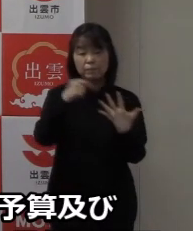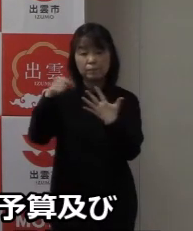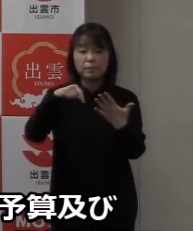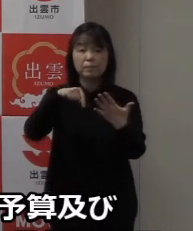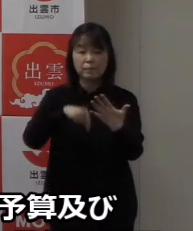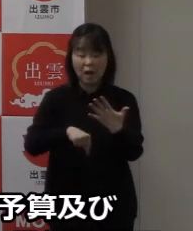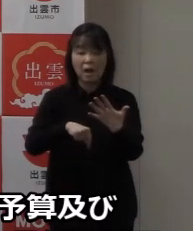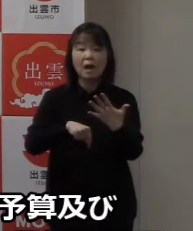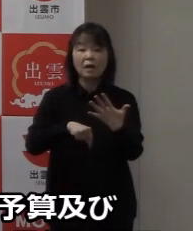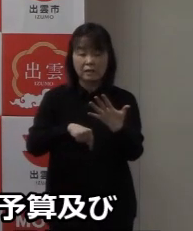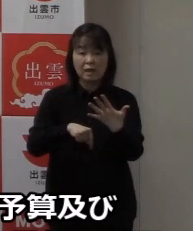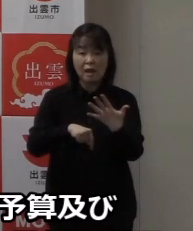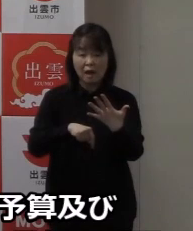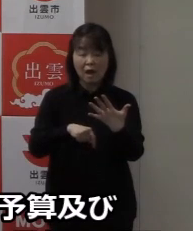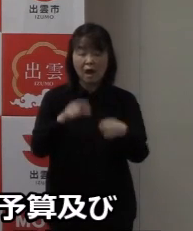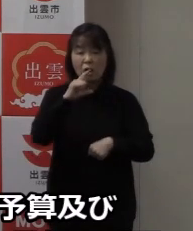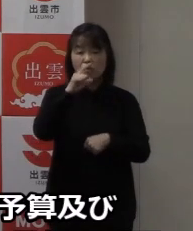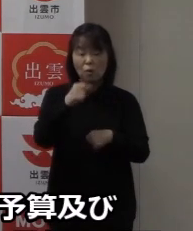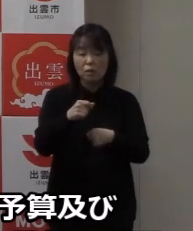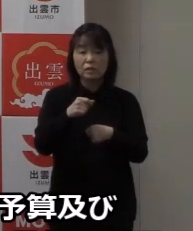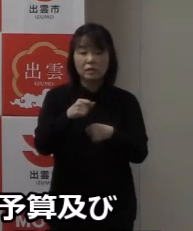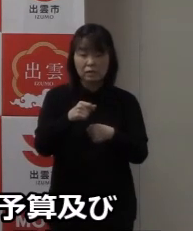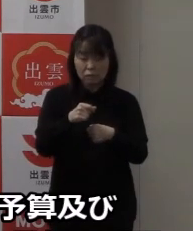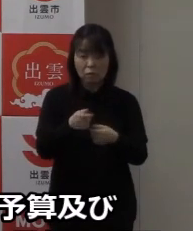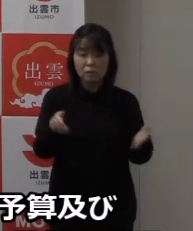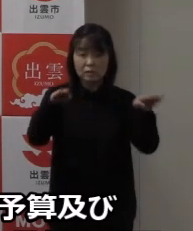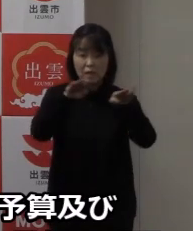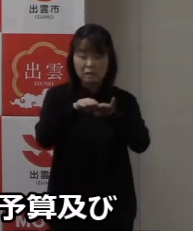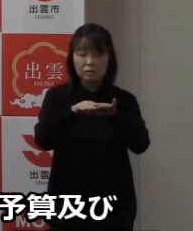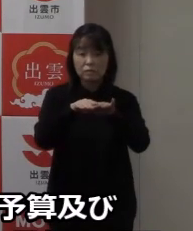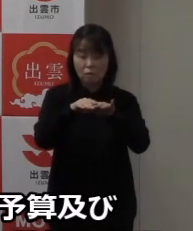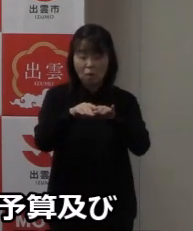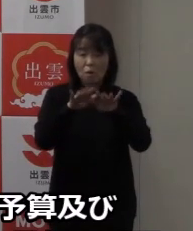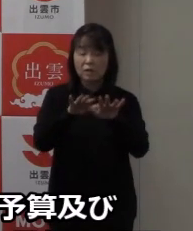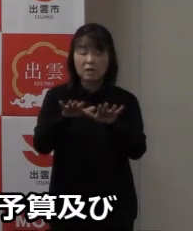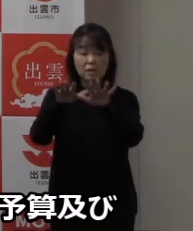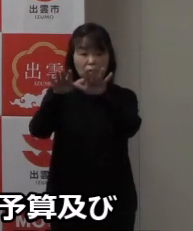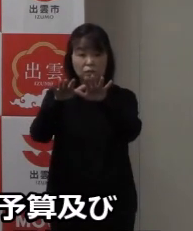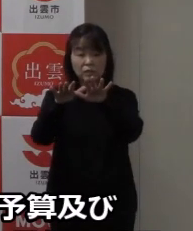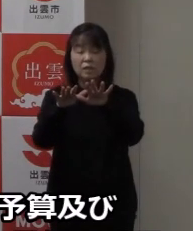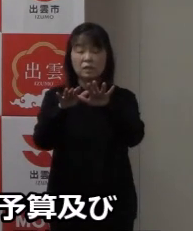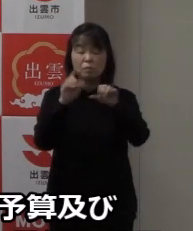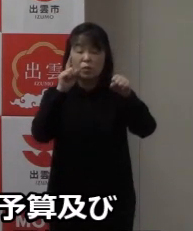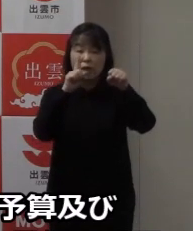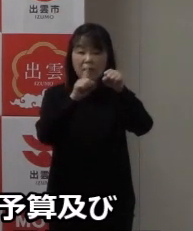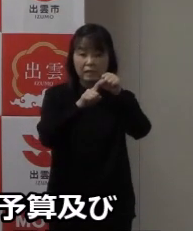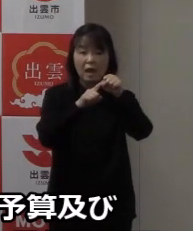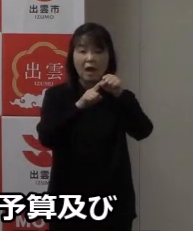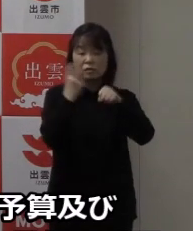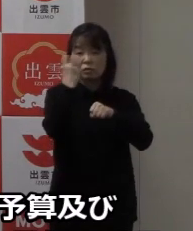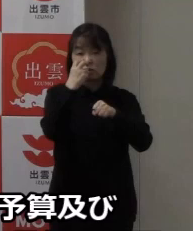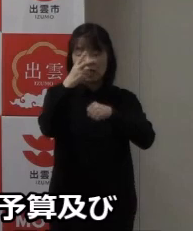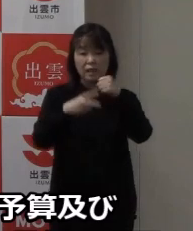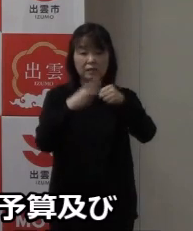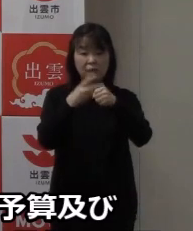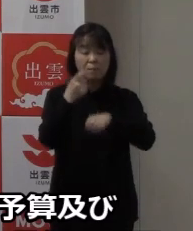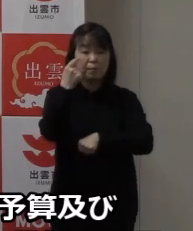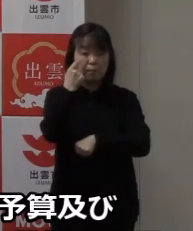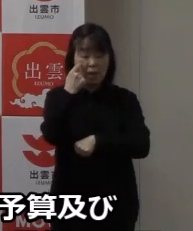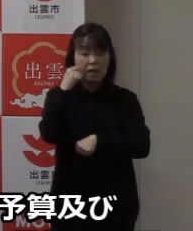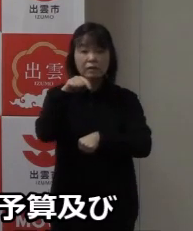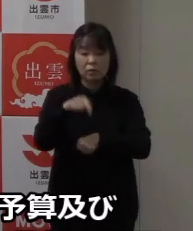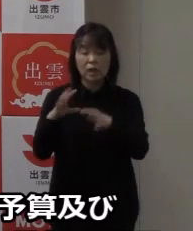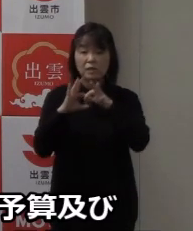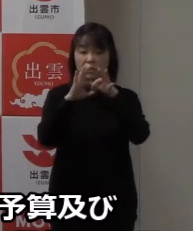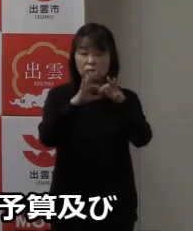土器の野生復帰に向けた、生息環境放鳥適地調査、これを2年目になりますけれども、引き続き行